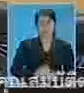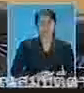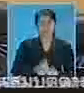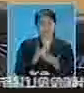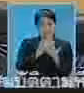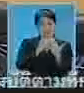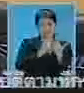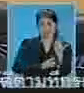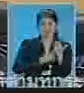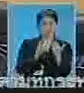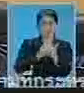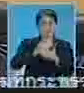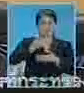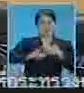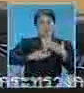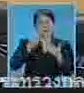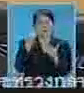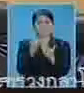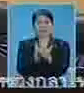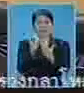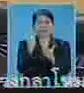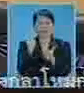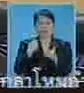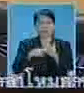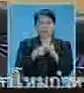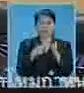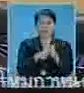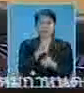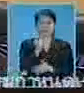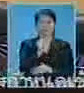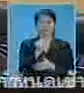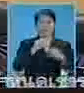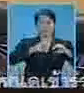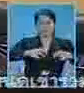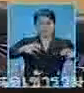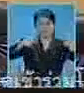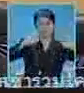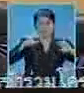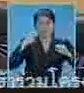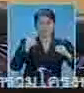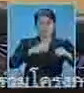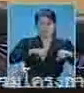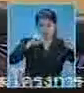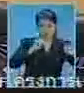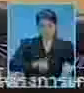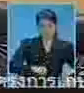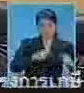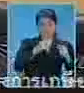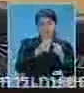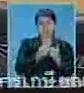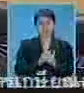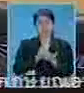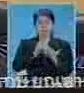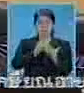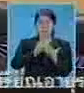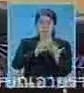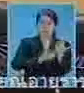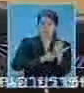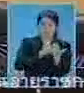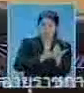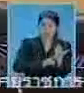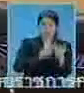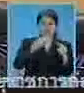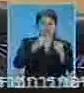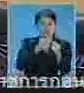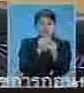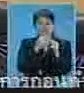ากก็ยังแพงอยู่หนึ่งในสาเหตุที่รัฐบาลนี้เนี่ยได้อนุมัติการออกสลากการกุศลส่วนหนึ่งเป็นเพ